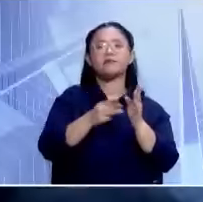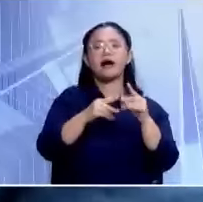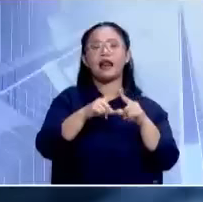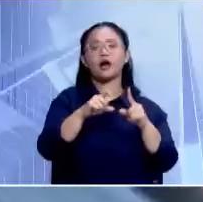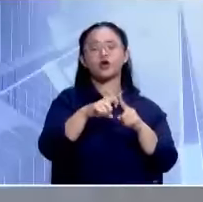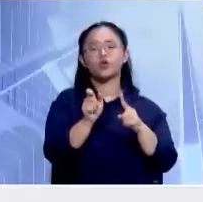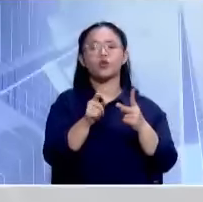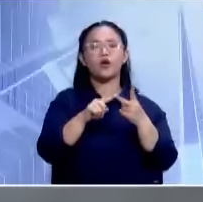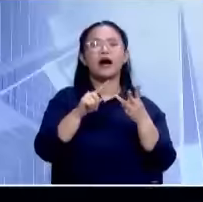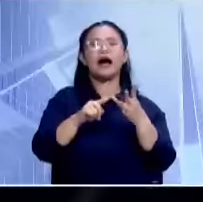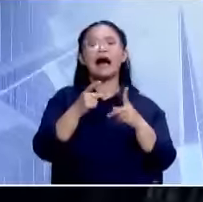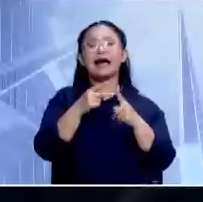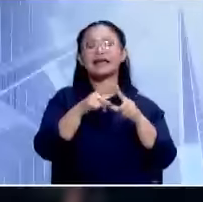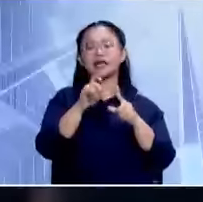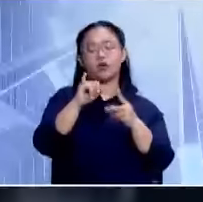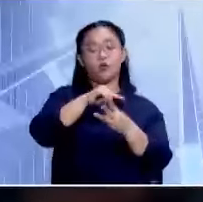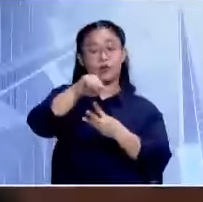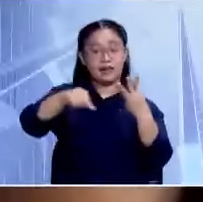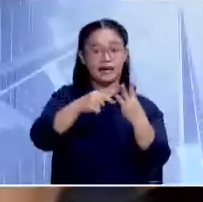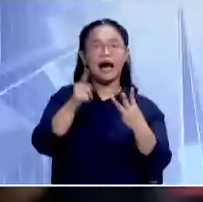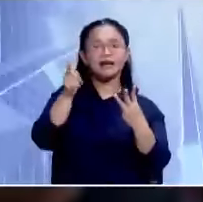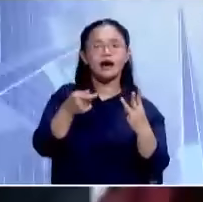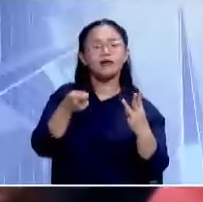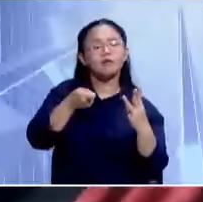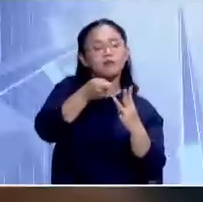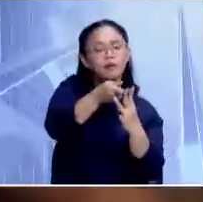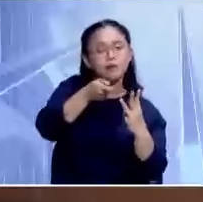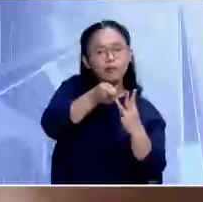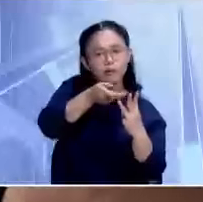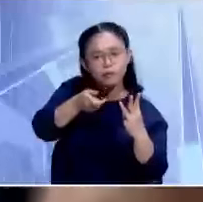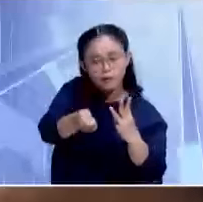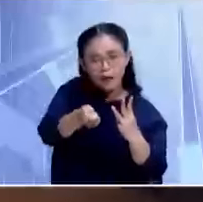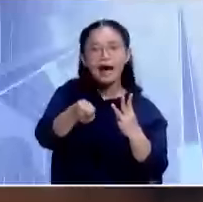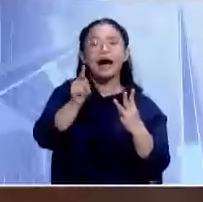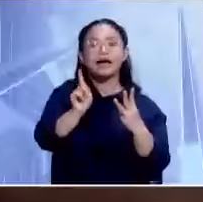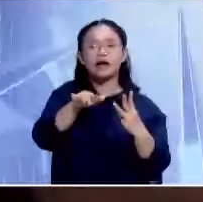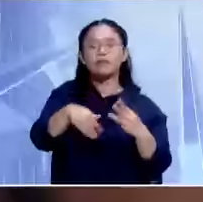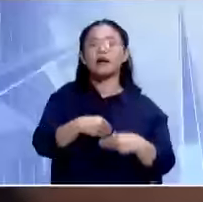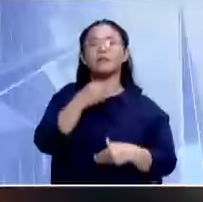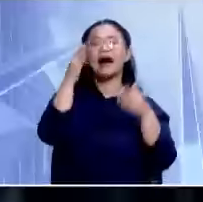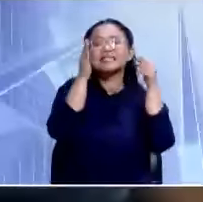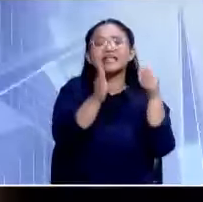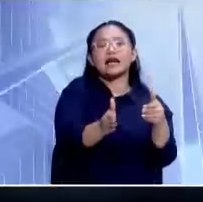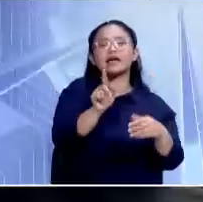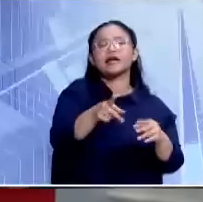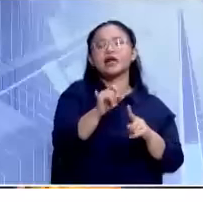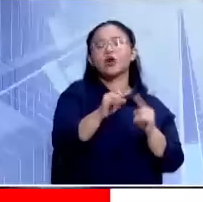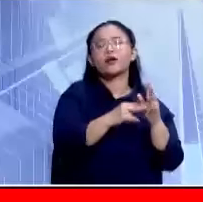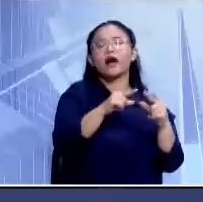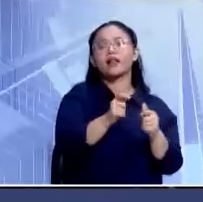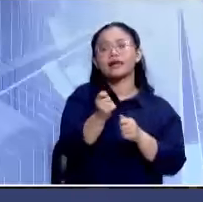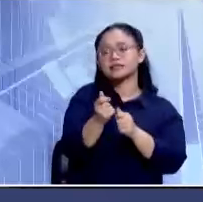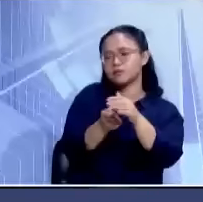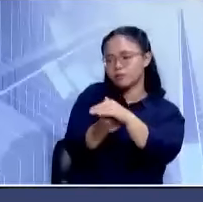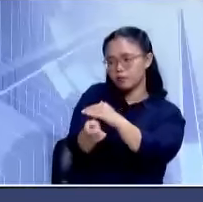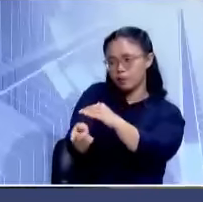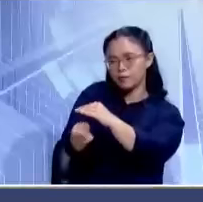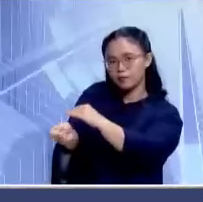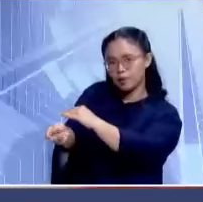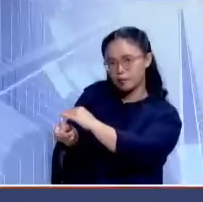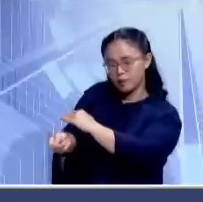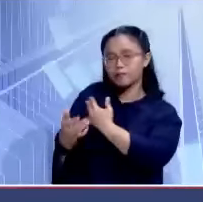dan Hari Hanindyo, diduga kuat menerima suap dari Lisa Rahmat yang merupakan pengacara Ronald Tanur. Penyidik